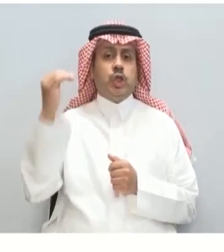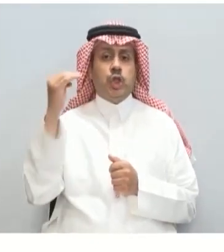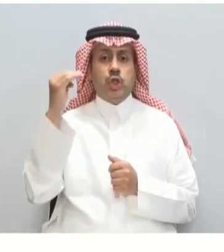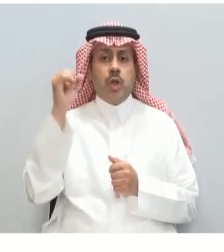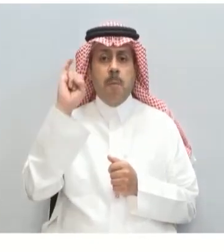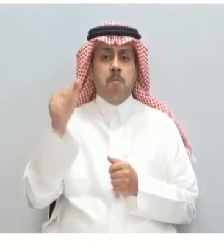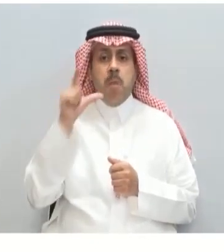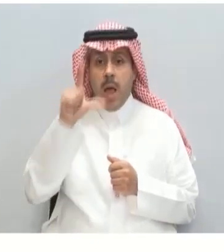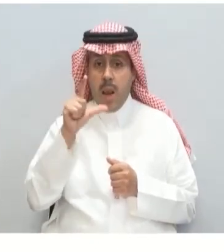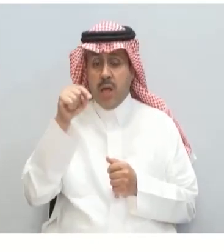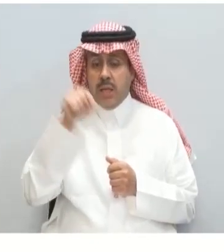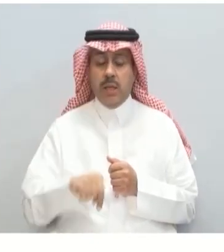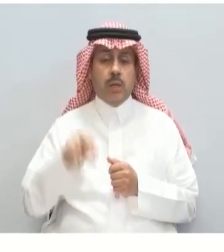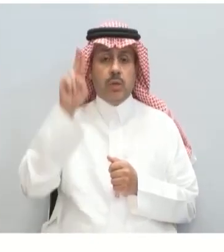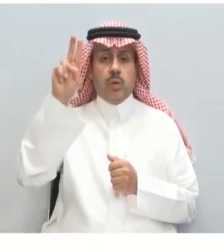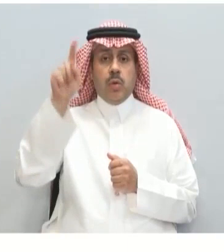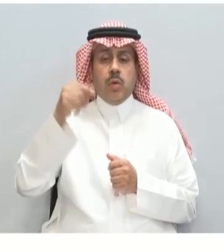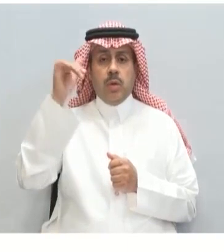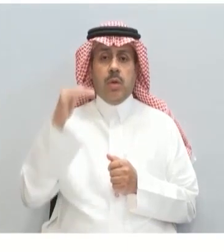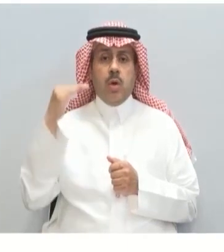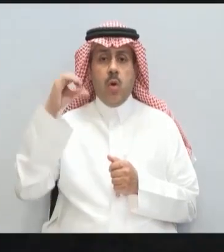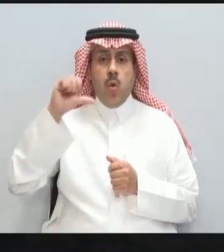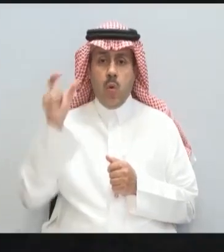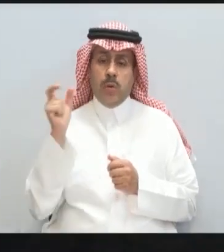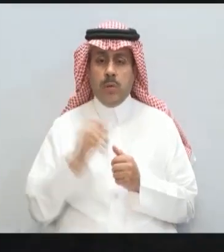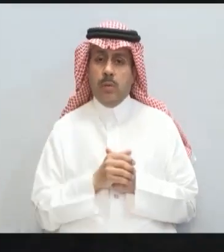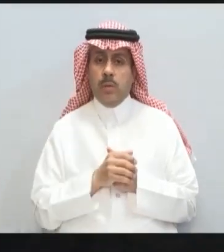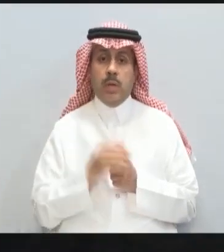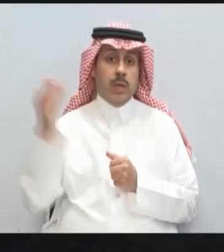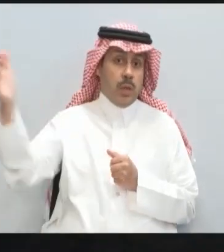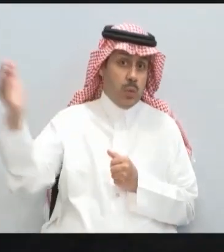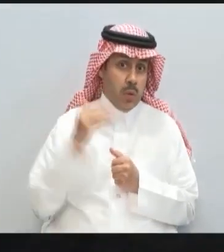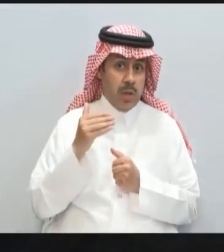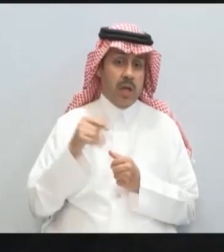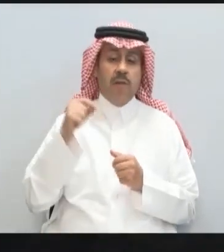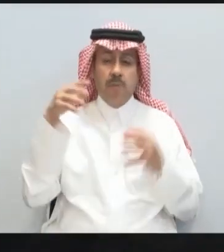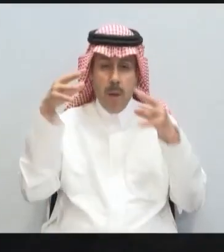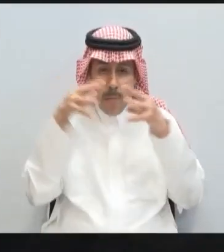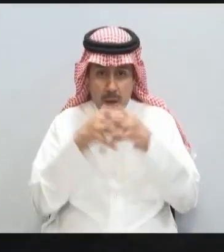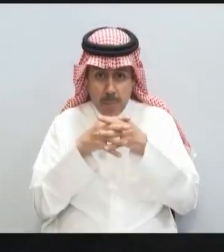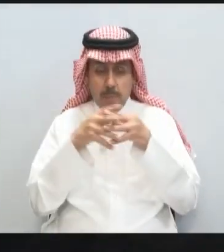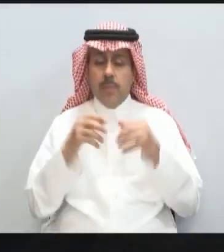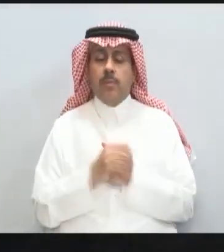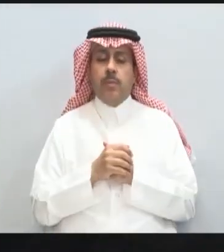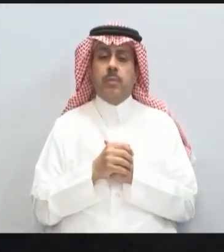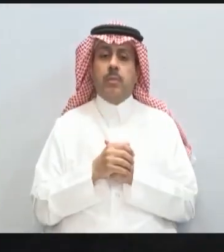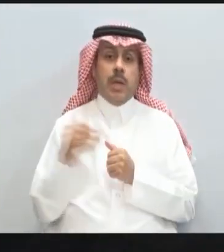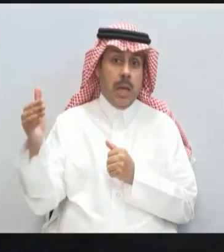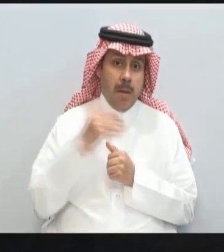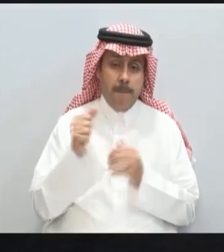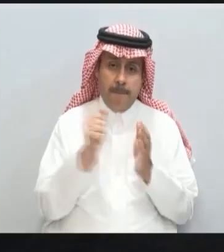ما المراد بقوله تريحون نعم حين تردونه بالعشي والى